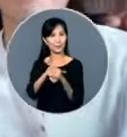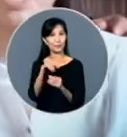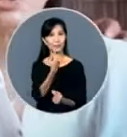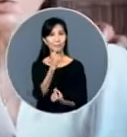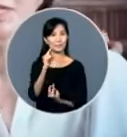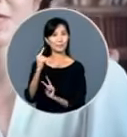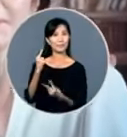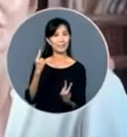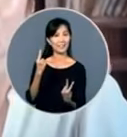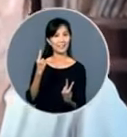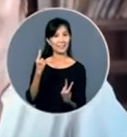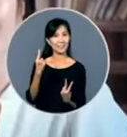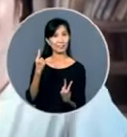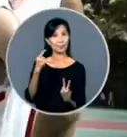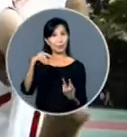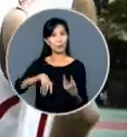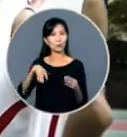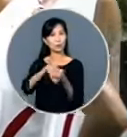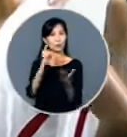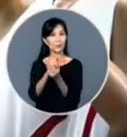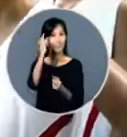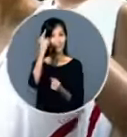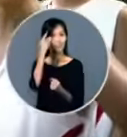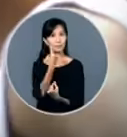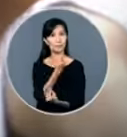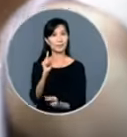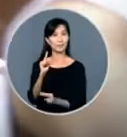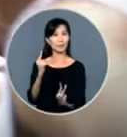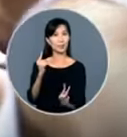喺11月22号举行。 区选大日子，